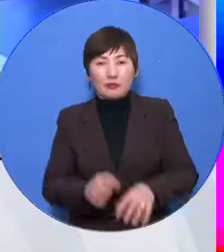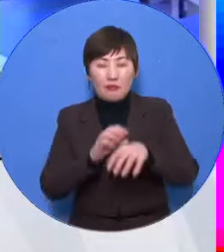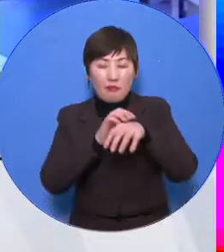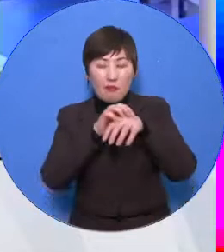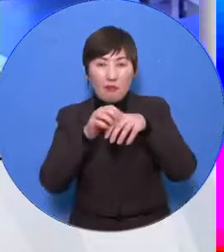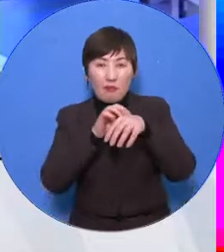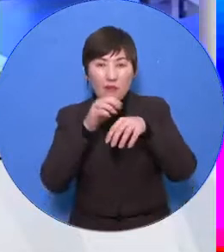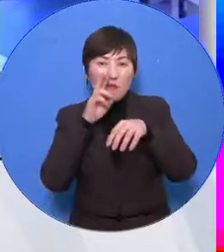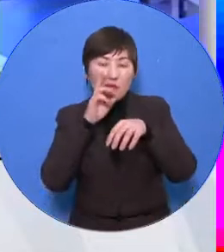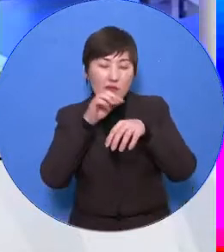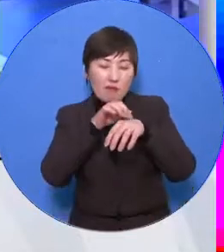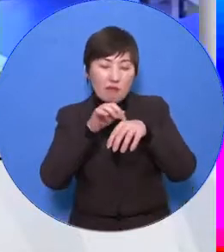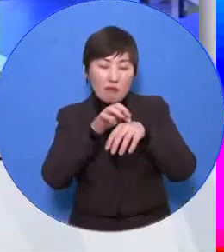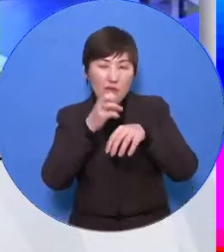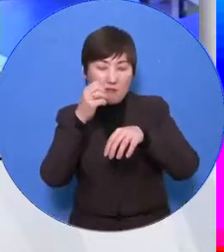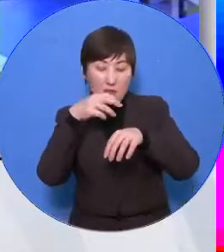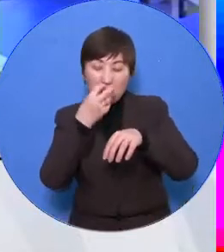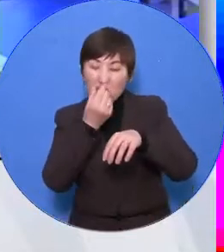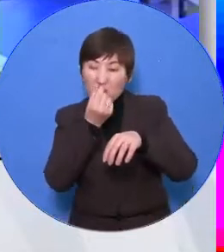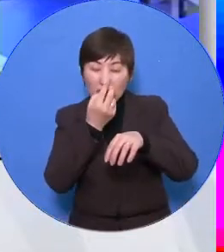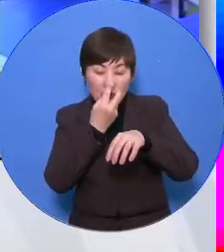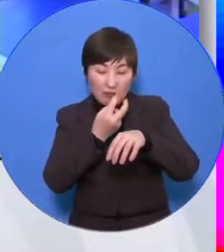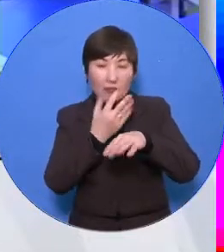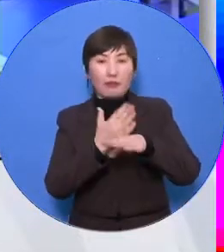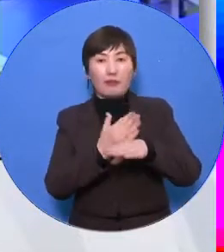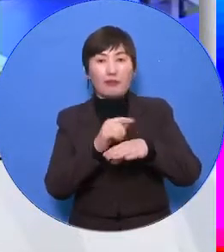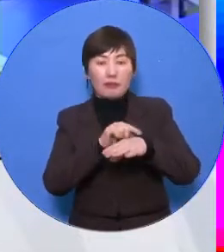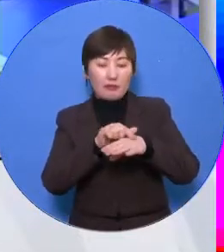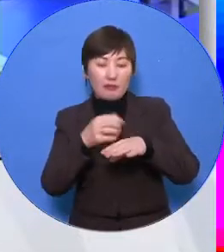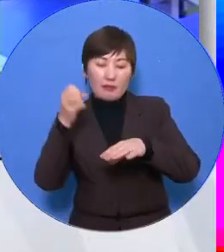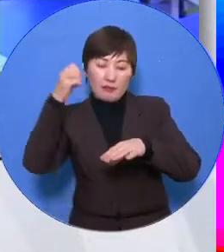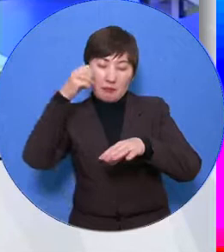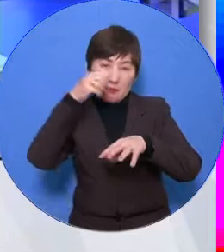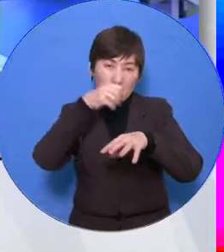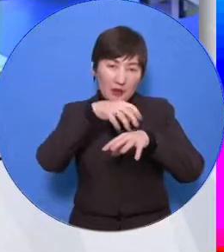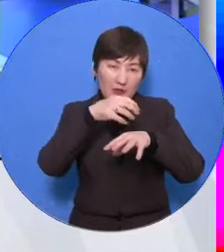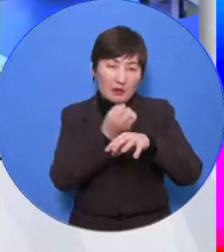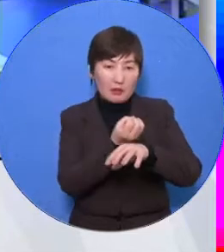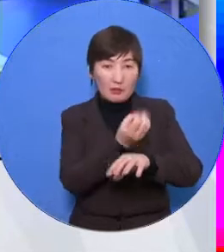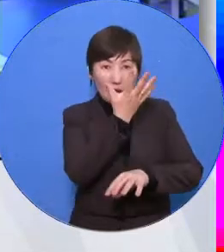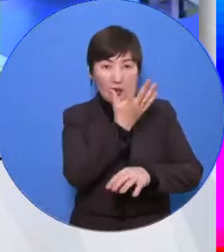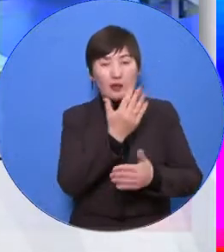Хүнсний тугалган цаасан дээр дүрс мэдгэтгүүц харагдаж байна. За түүн дээр туссан гэрлийн цэцрэг толин ойлтоор ойж байна.